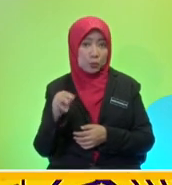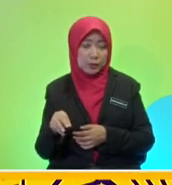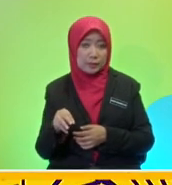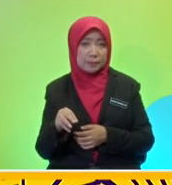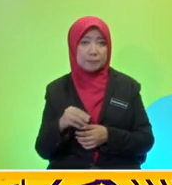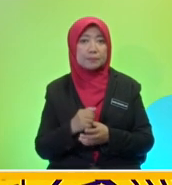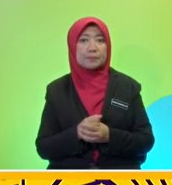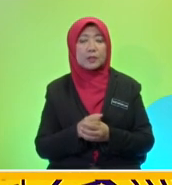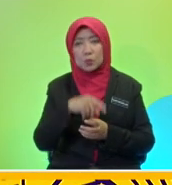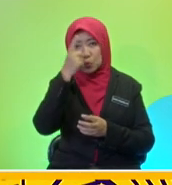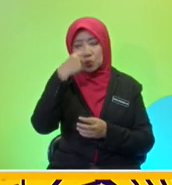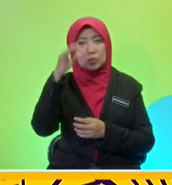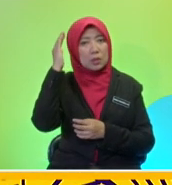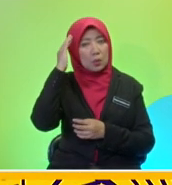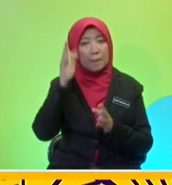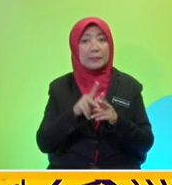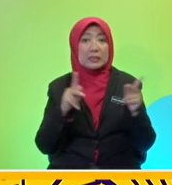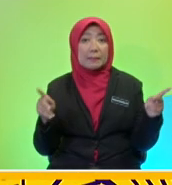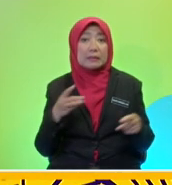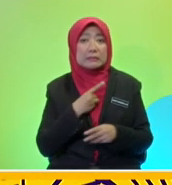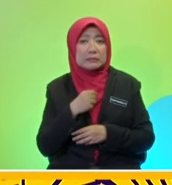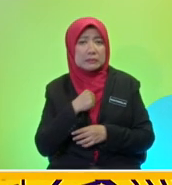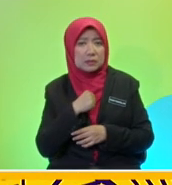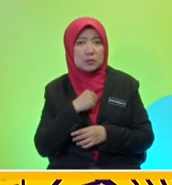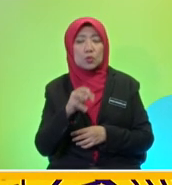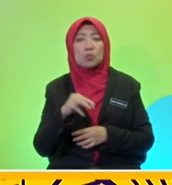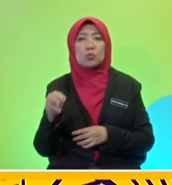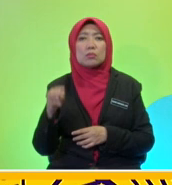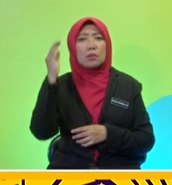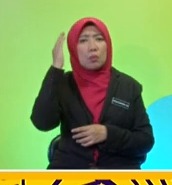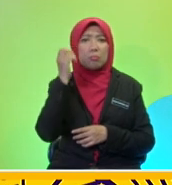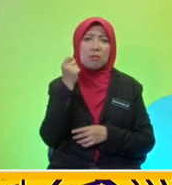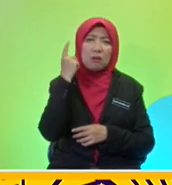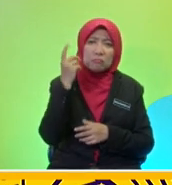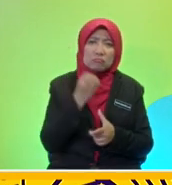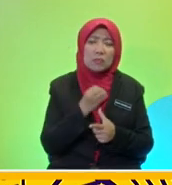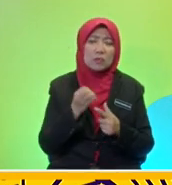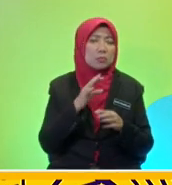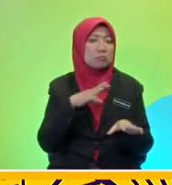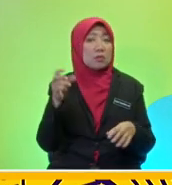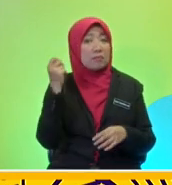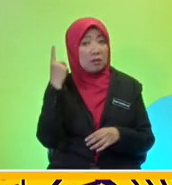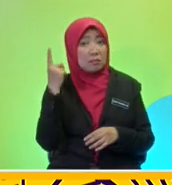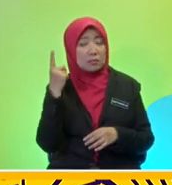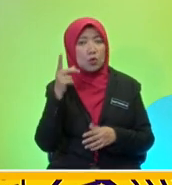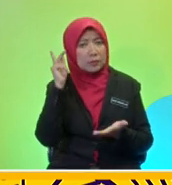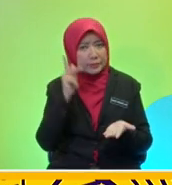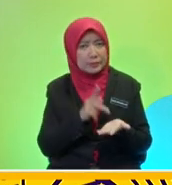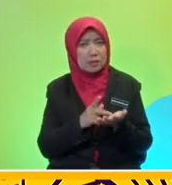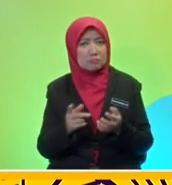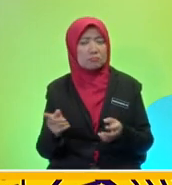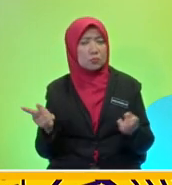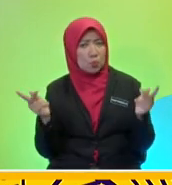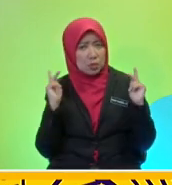untuk mengesan perkembangan diri sendiri murid tahu merekanya paham tak paham Oke kemudian mengenal pasti kekuatan dan